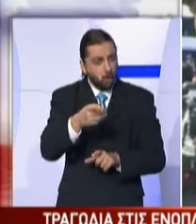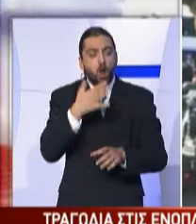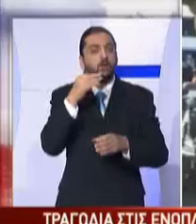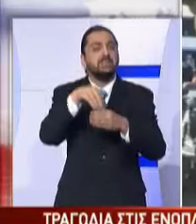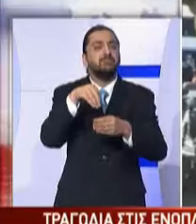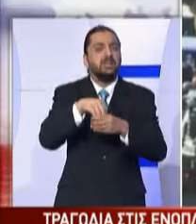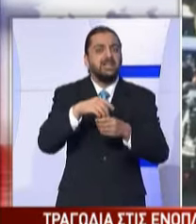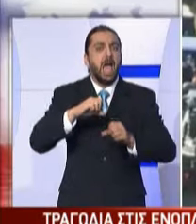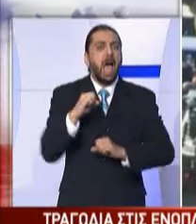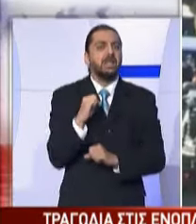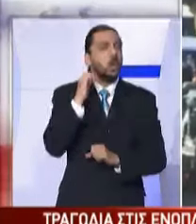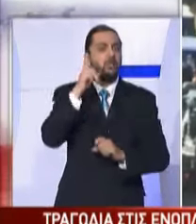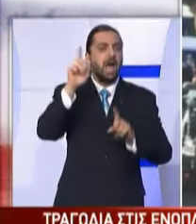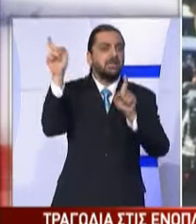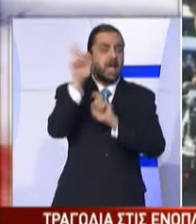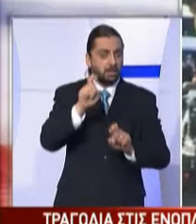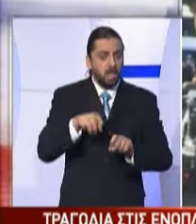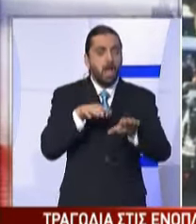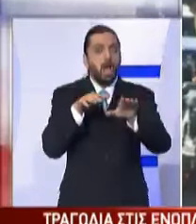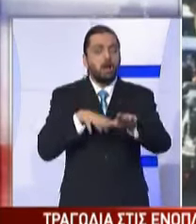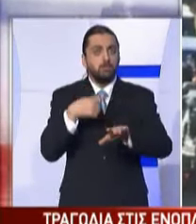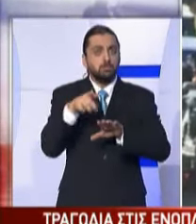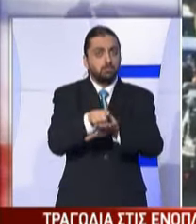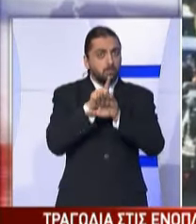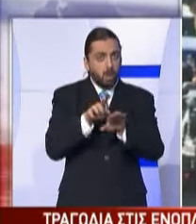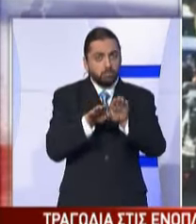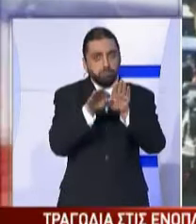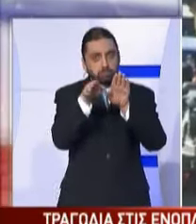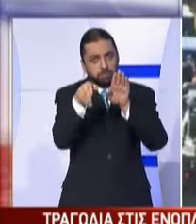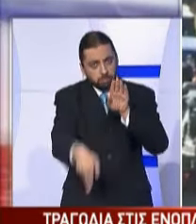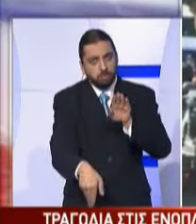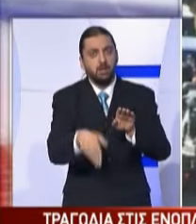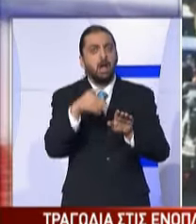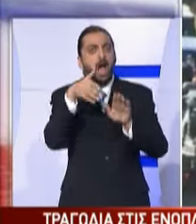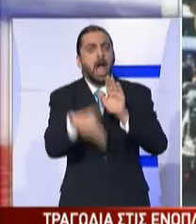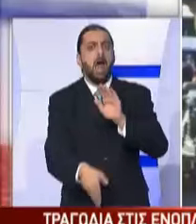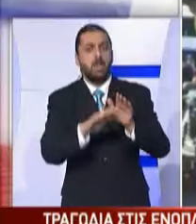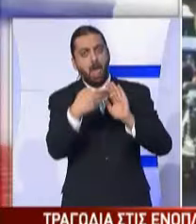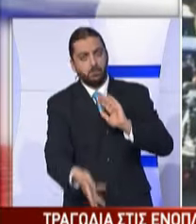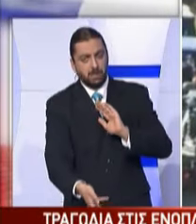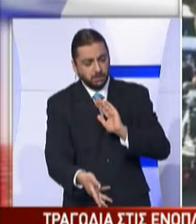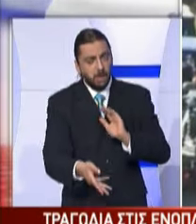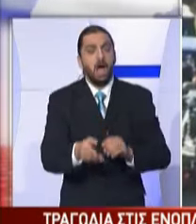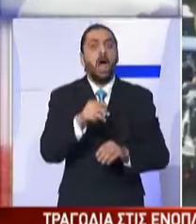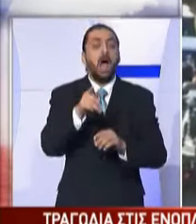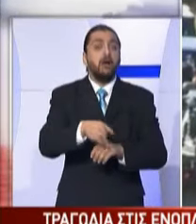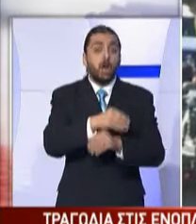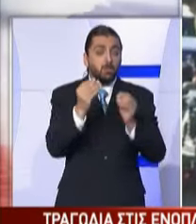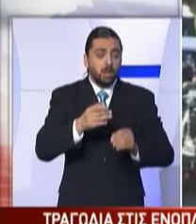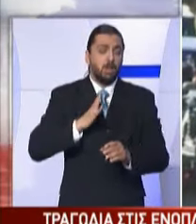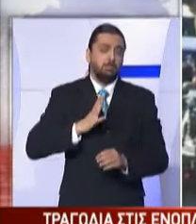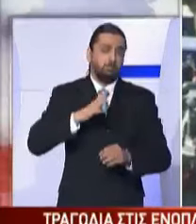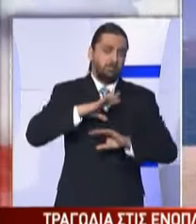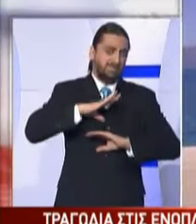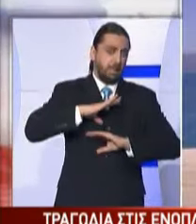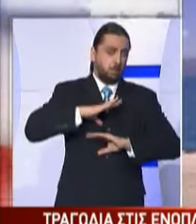άσκηση καταιγίδα, εξετράπη της πορείας του στο ύψος της περιοχής Σικάμινο και έπεσε σε χαράδρα. Για το περιστατικό έχει διαταχθεί ένορκη